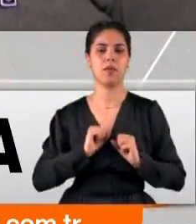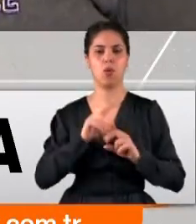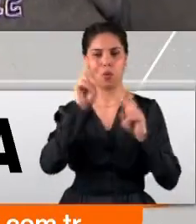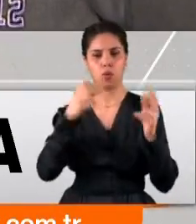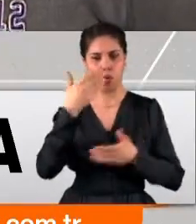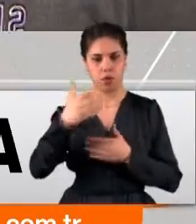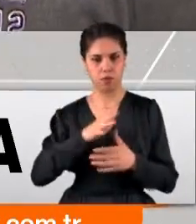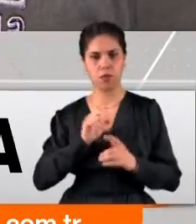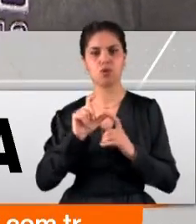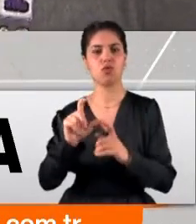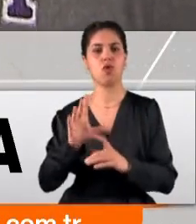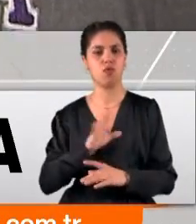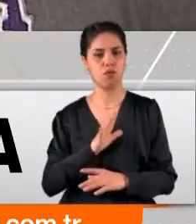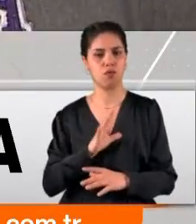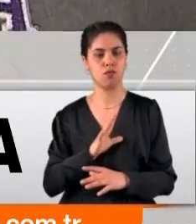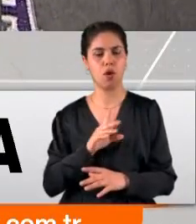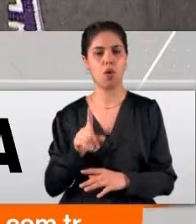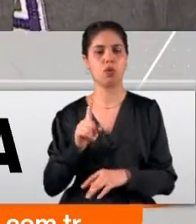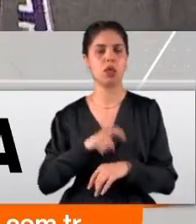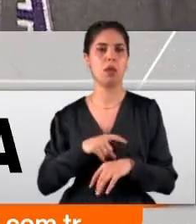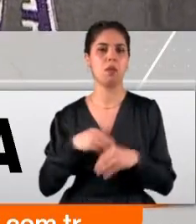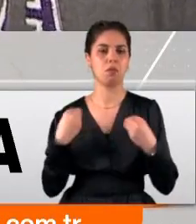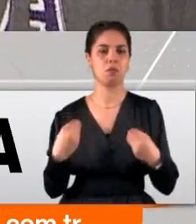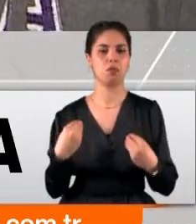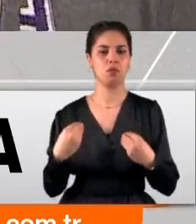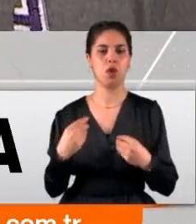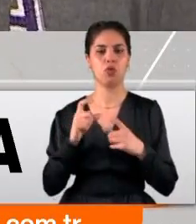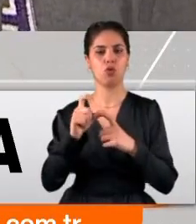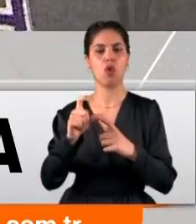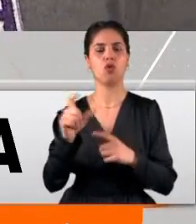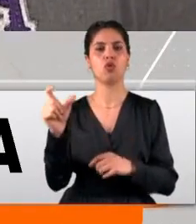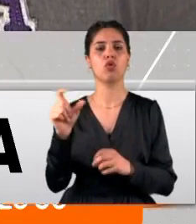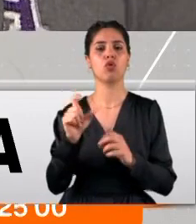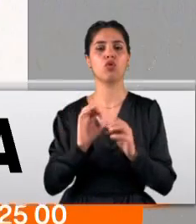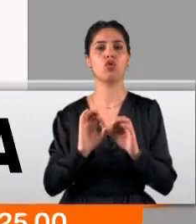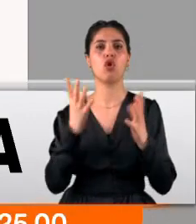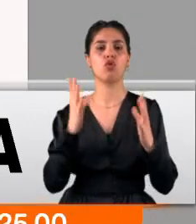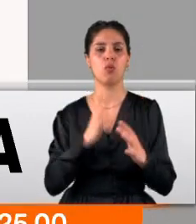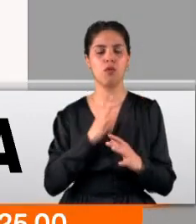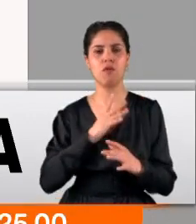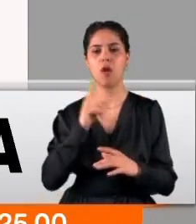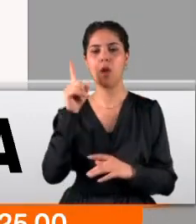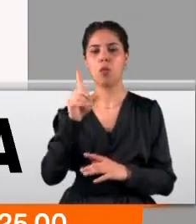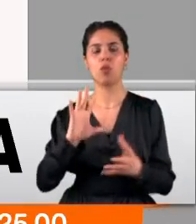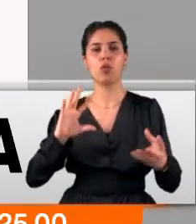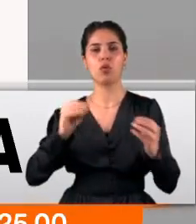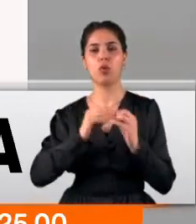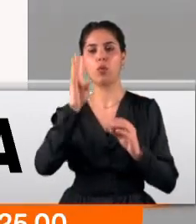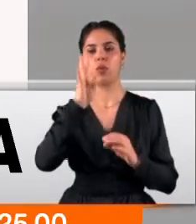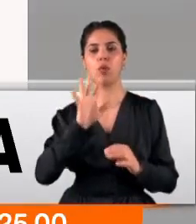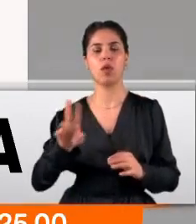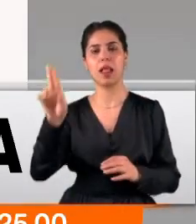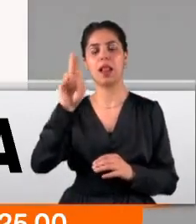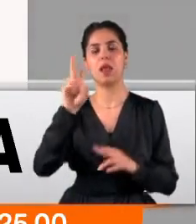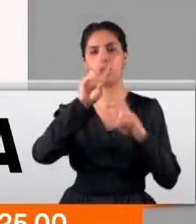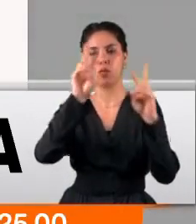soru var mı O zaman daha ne olsun soruların çözümü var çok iyi uygulamada toplam 457